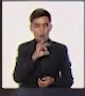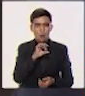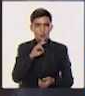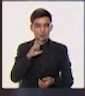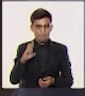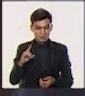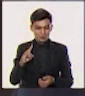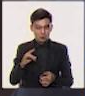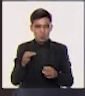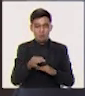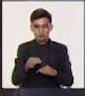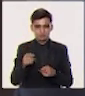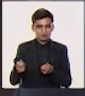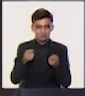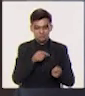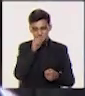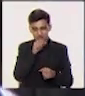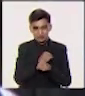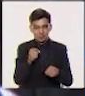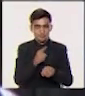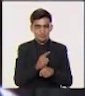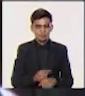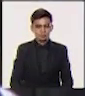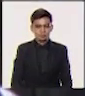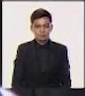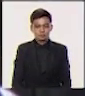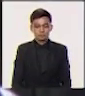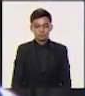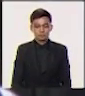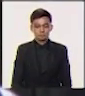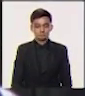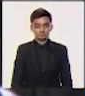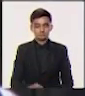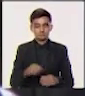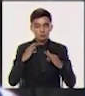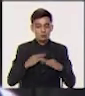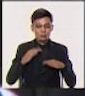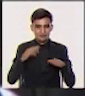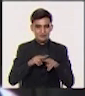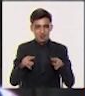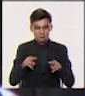құстарды кіргізуге тыйым салынған. Незамедлительно все такие вопросы. Прокуратура бұл